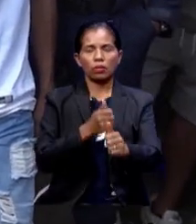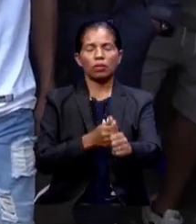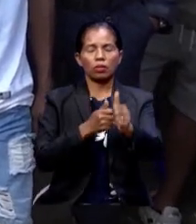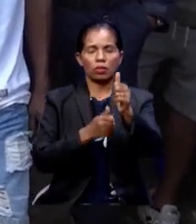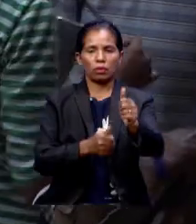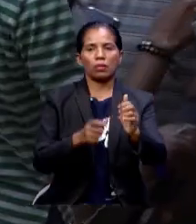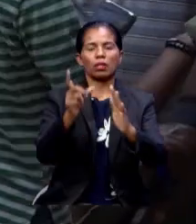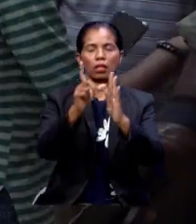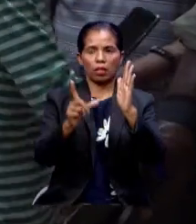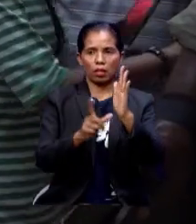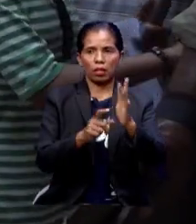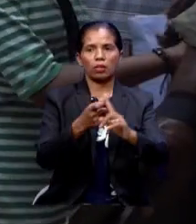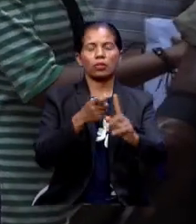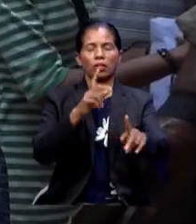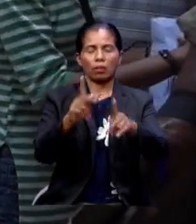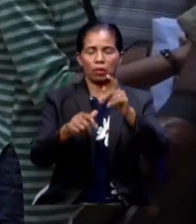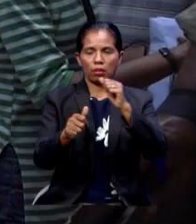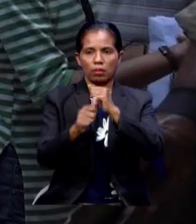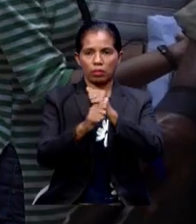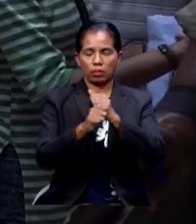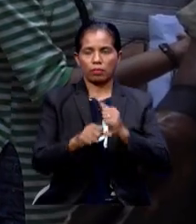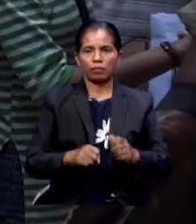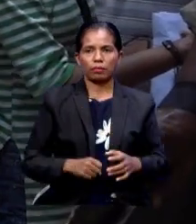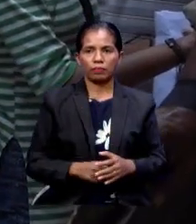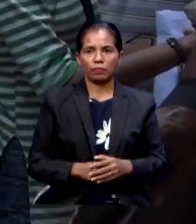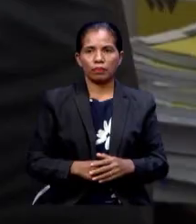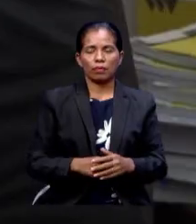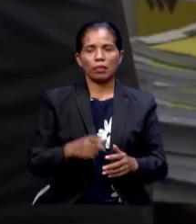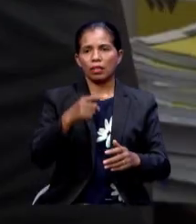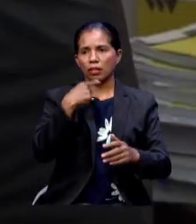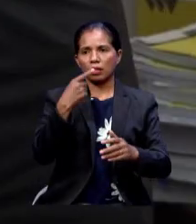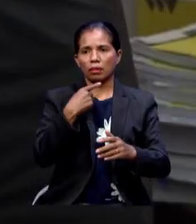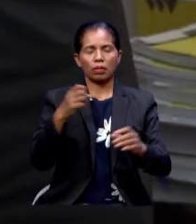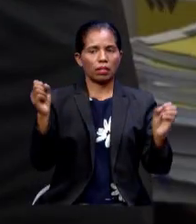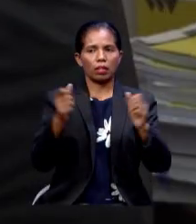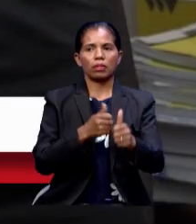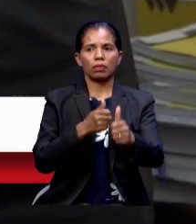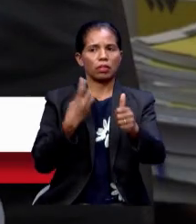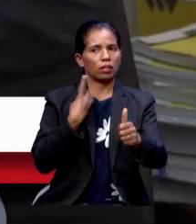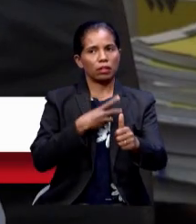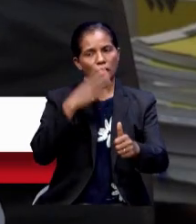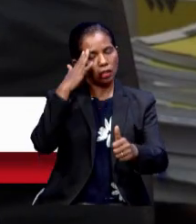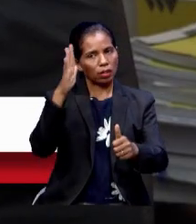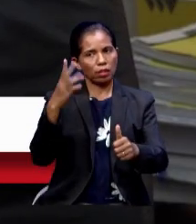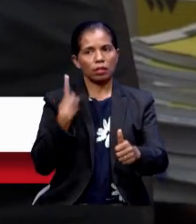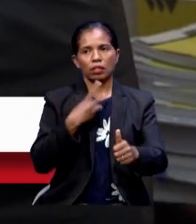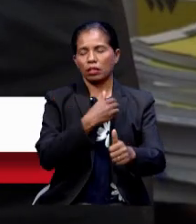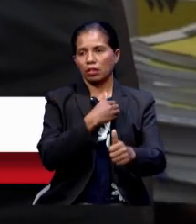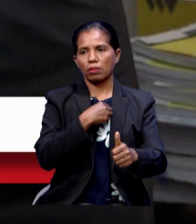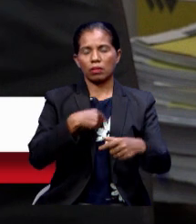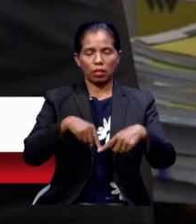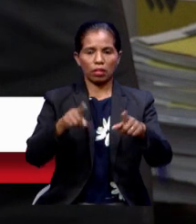prova nebe mai husi autor. Saya makala kumpri. Telah hati entah bicak mana ema. Lele.